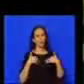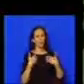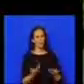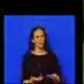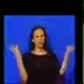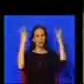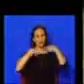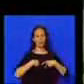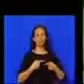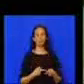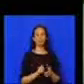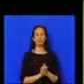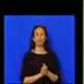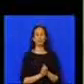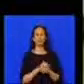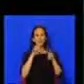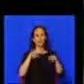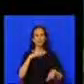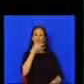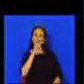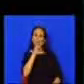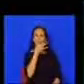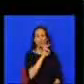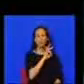להבין שיש יתרונות